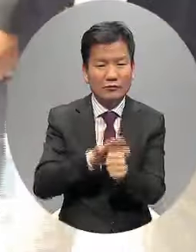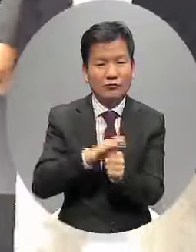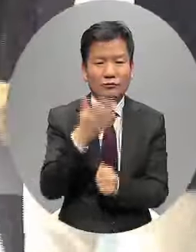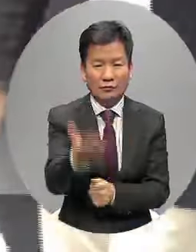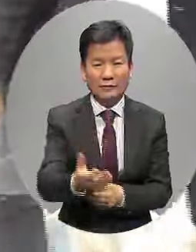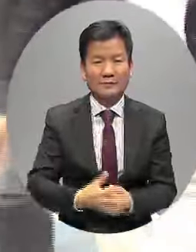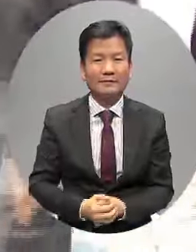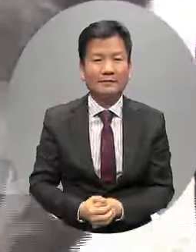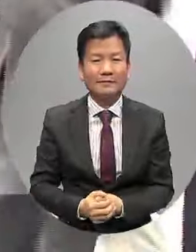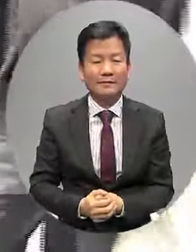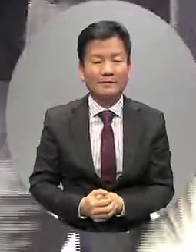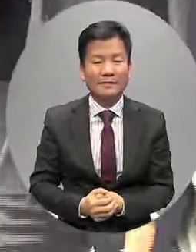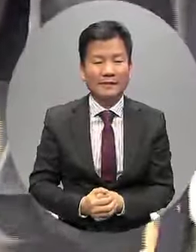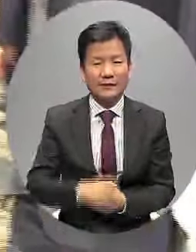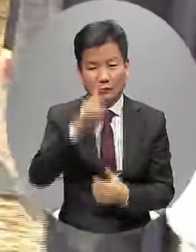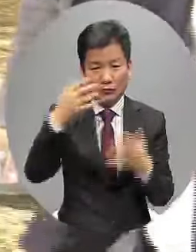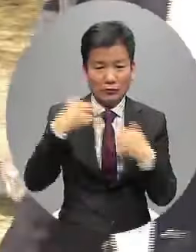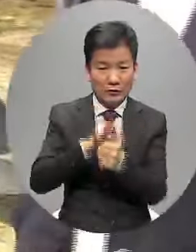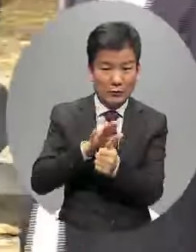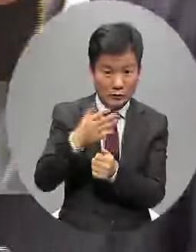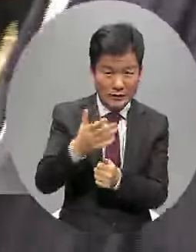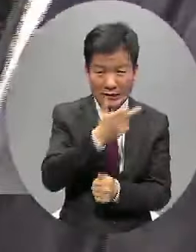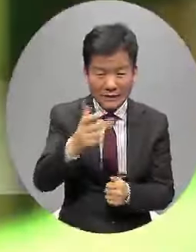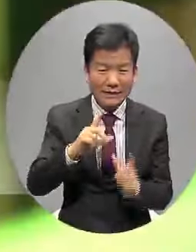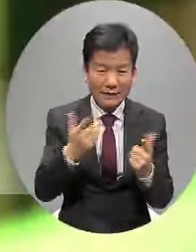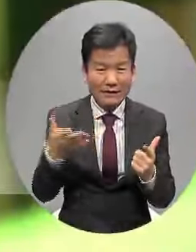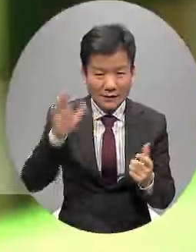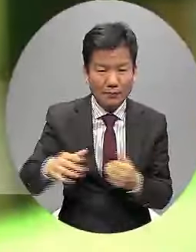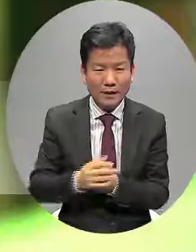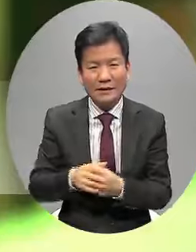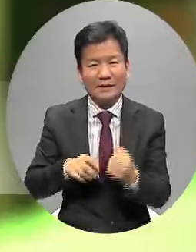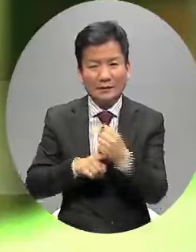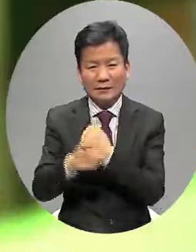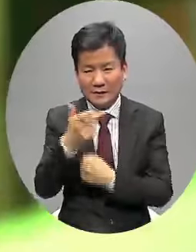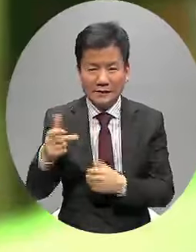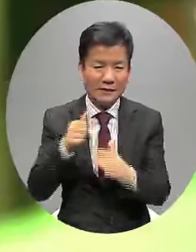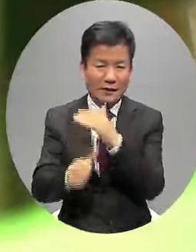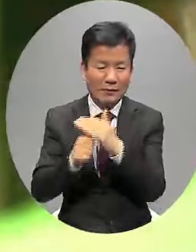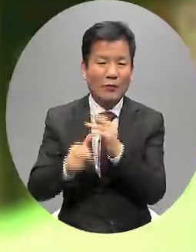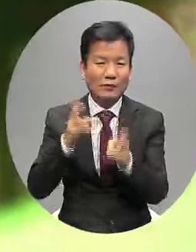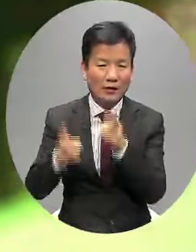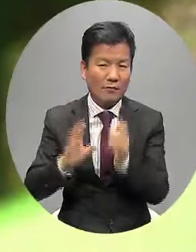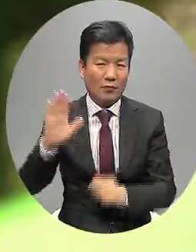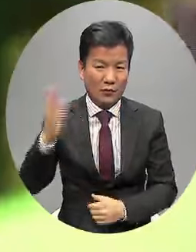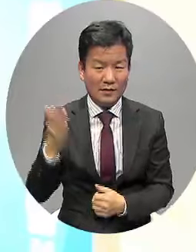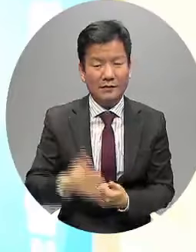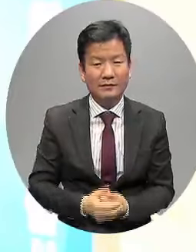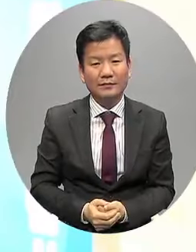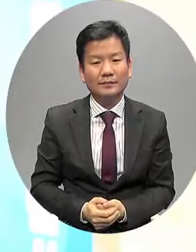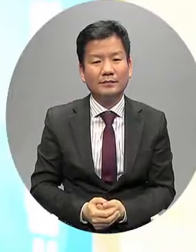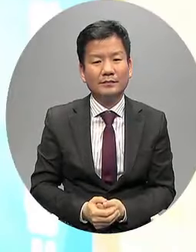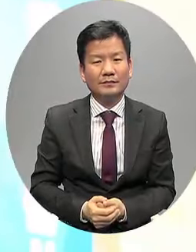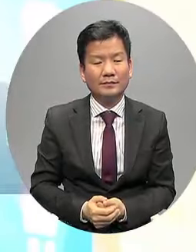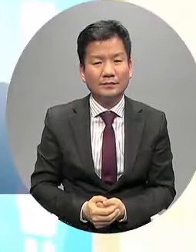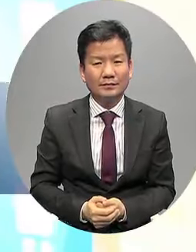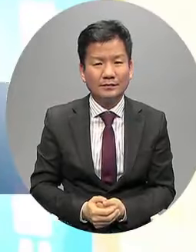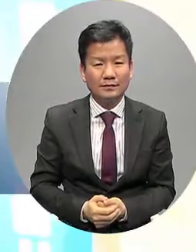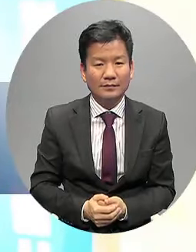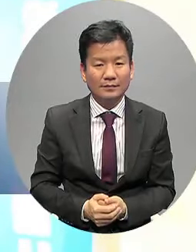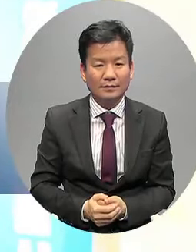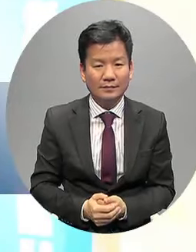것입니다. 국가 재정으로 봤을 때 큰 사업은 아니지만 의미 있는 대표 사업이라고 평가했습니다. 지자체에서